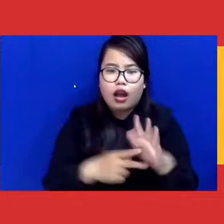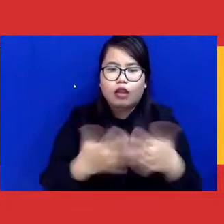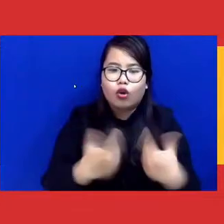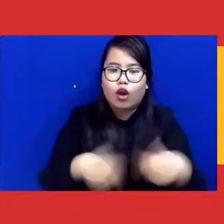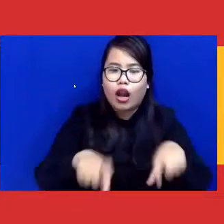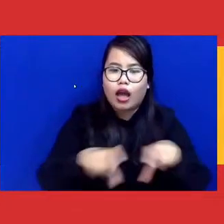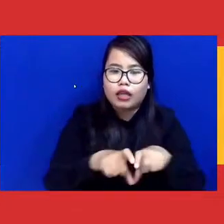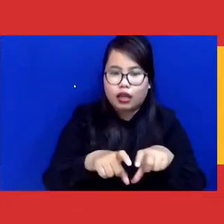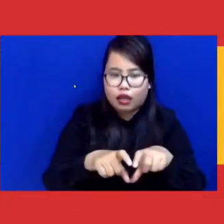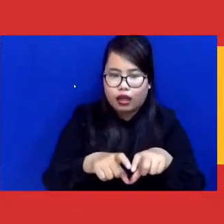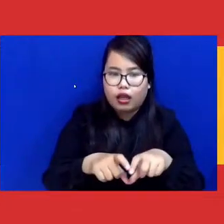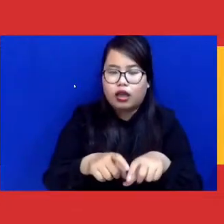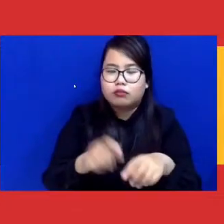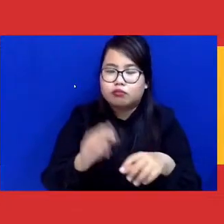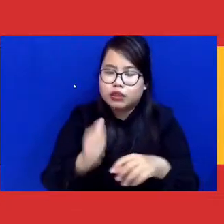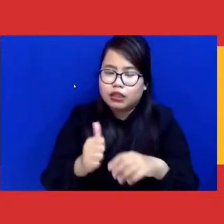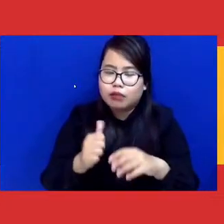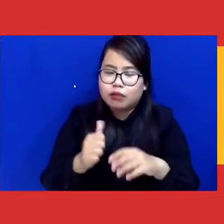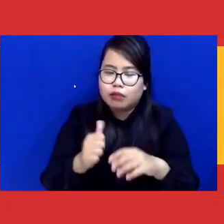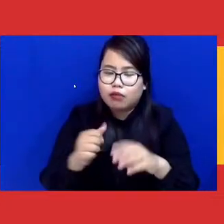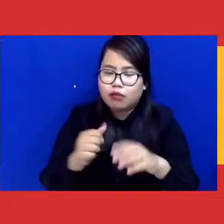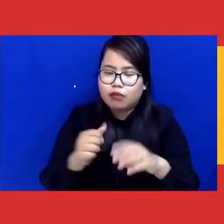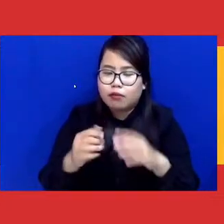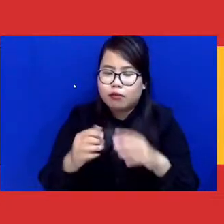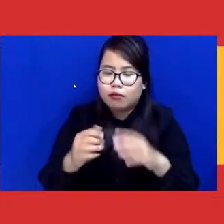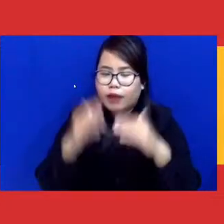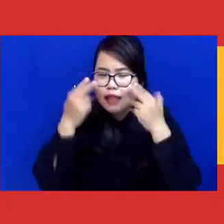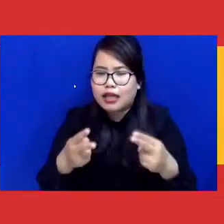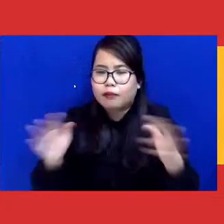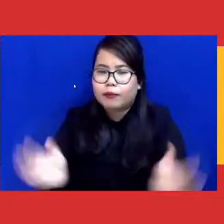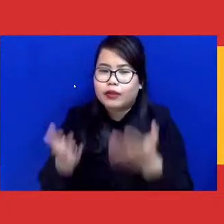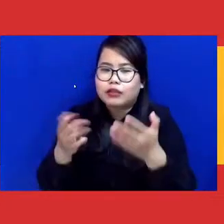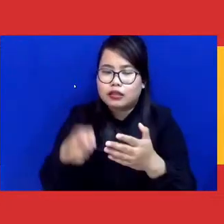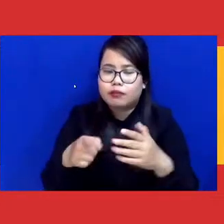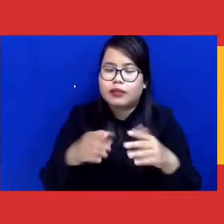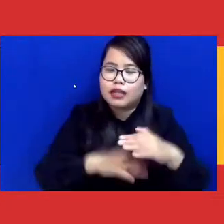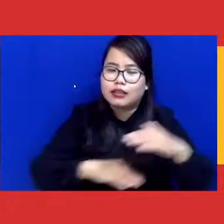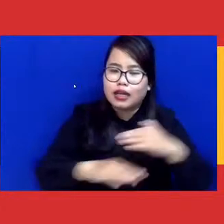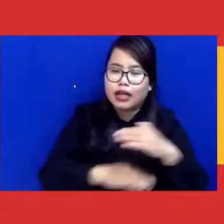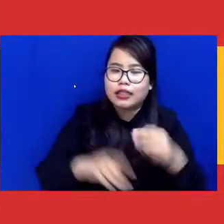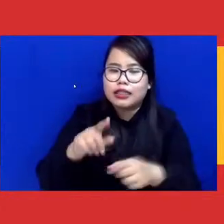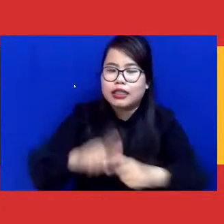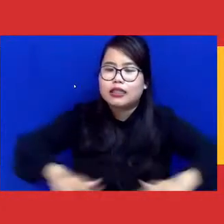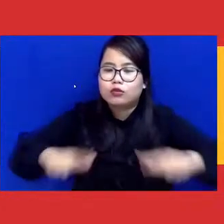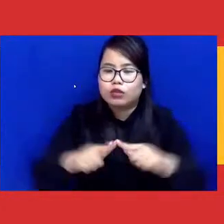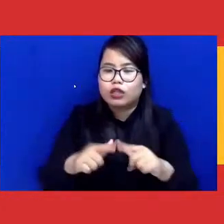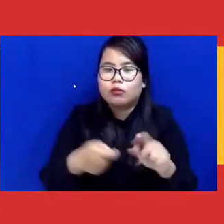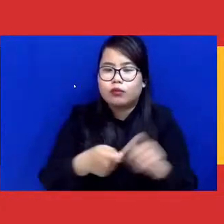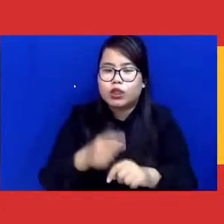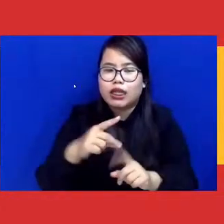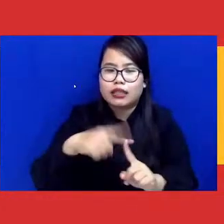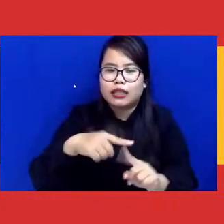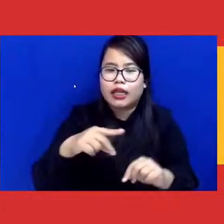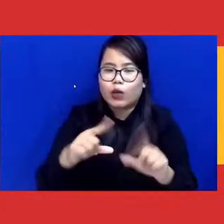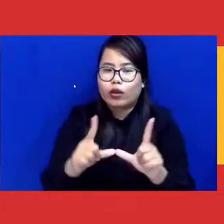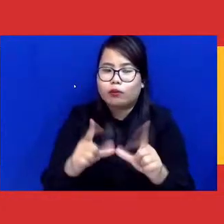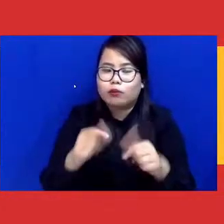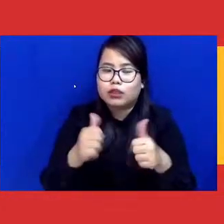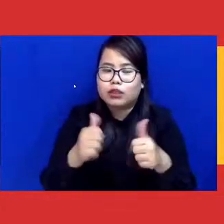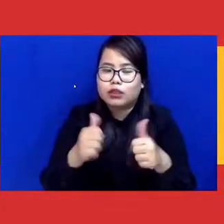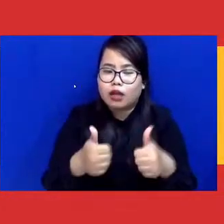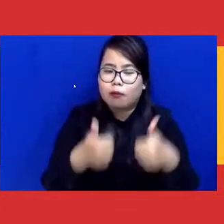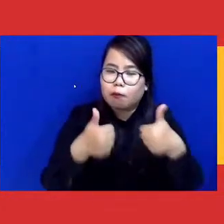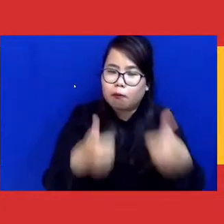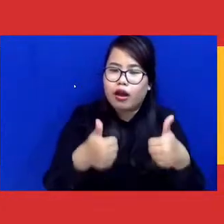dan infrastrukturnya berdasarkan lingkungan, yang membagi bagaimana RRW tata buat sedemikian baik, kemudian tanda